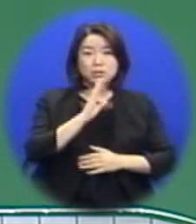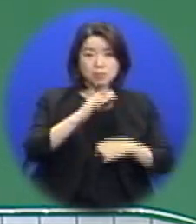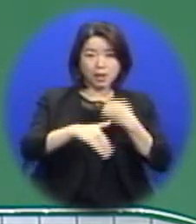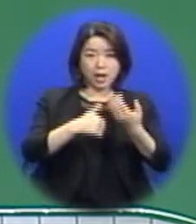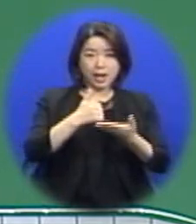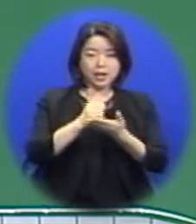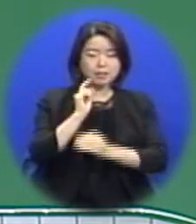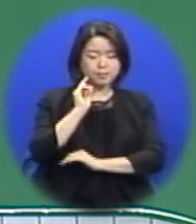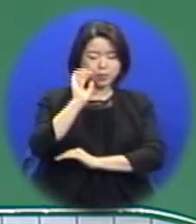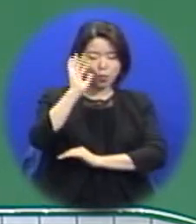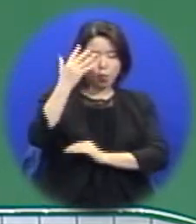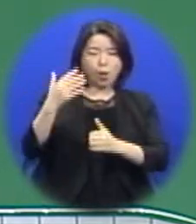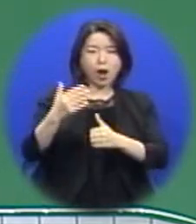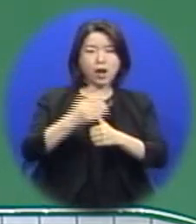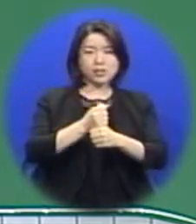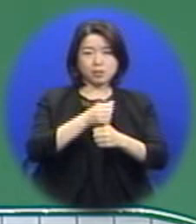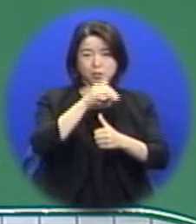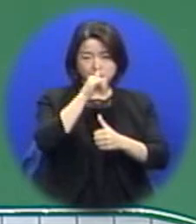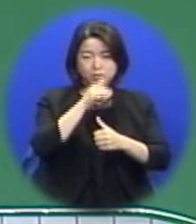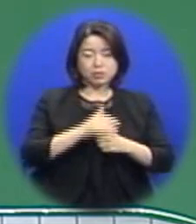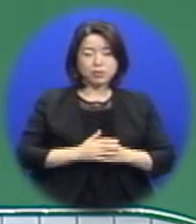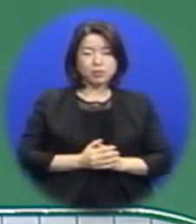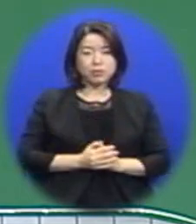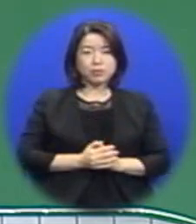영광에 사로잡혀 있습니다.